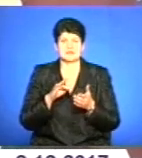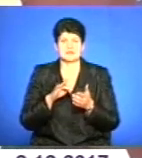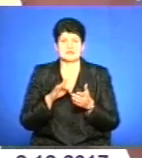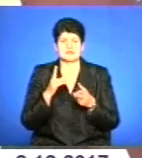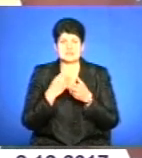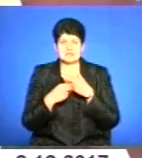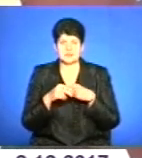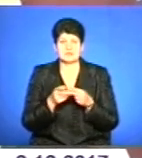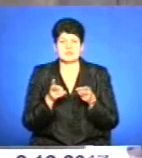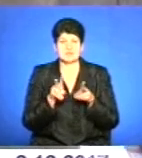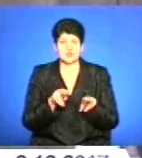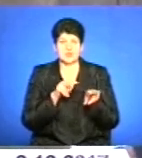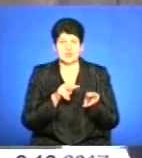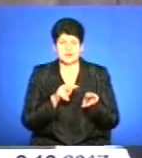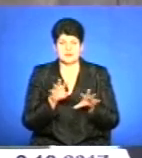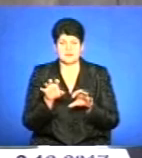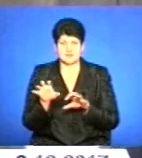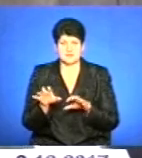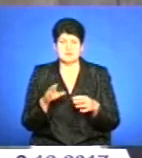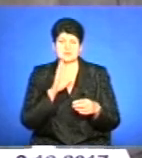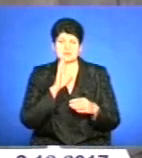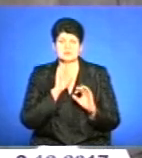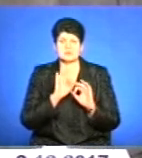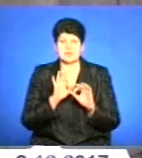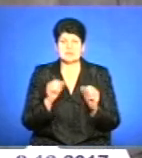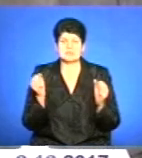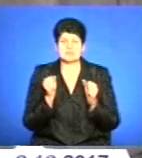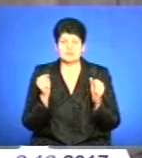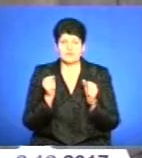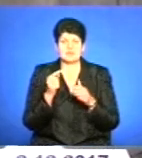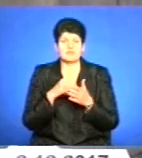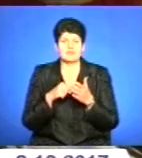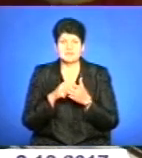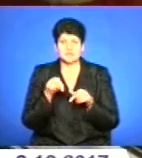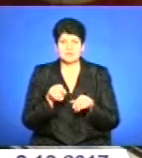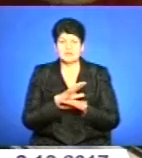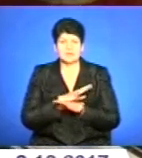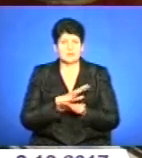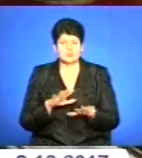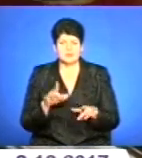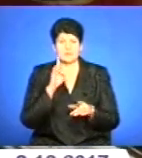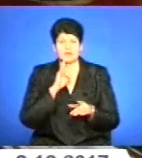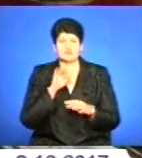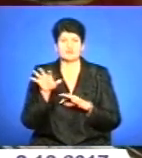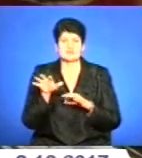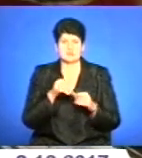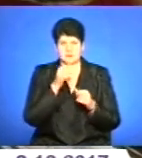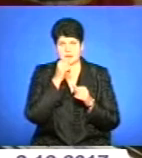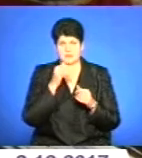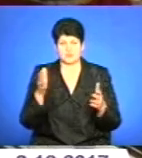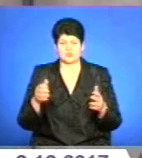аби доглядати за тваринами. Працівниця розповідає, зимувати у місті звірі не будуть, але поки що вивезти їх не